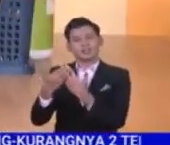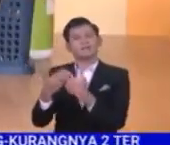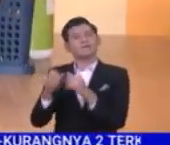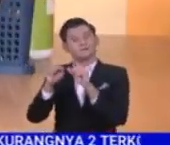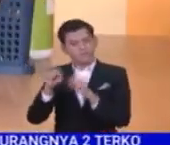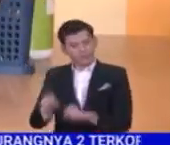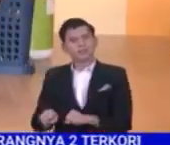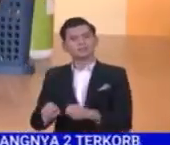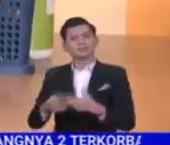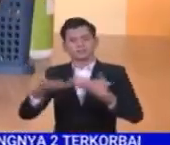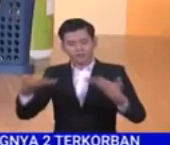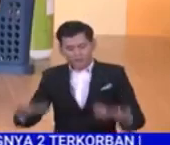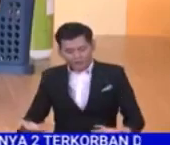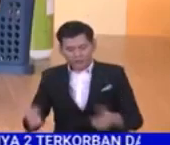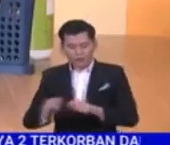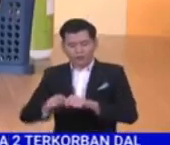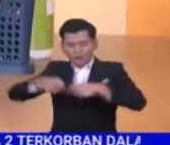rapuh.